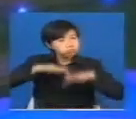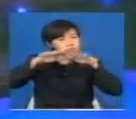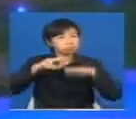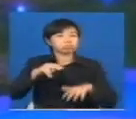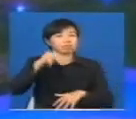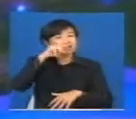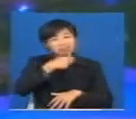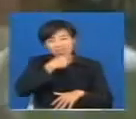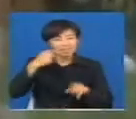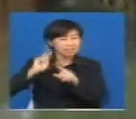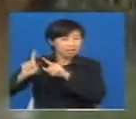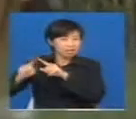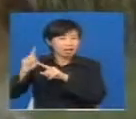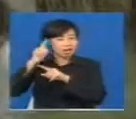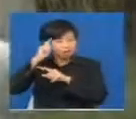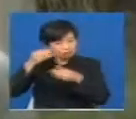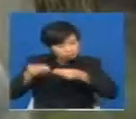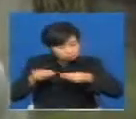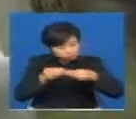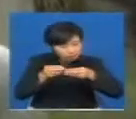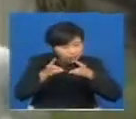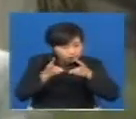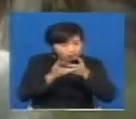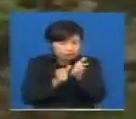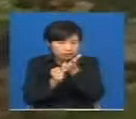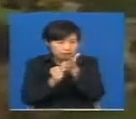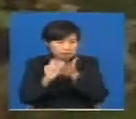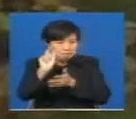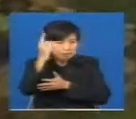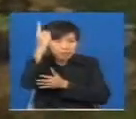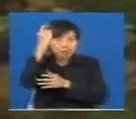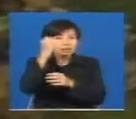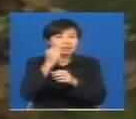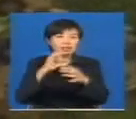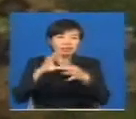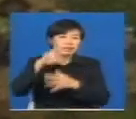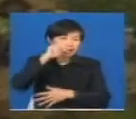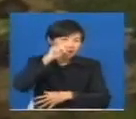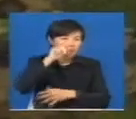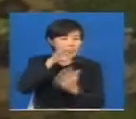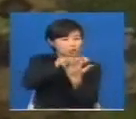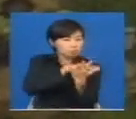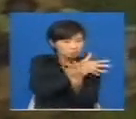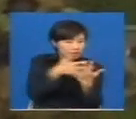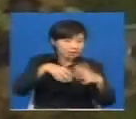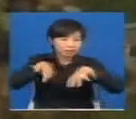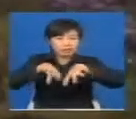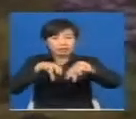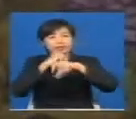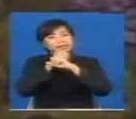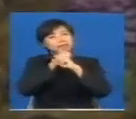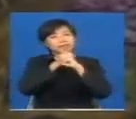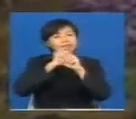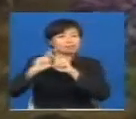กันคิดสร้างสรรค์แนวทางใหม่ๆในการแก้ไขปัญหาด้านทรัพยากรน้ำและการวางกรอบแนวทางการดำเนินนโยบ